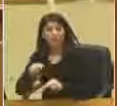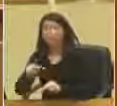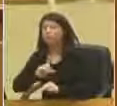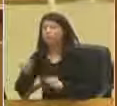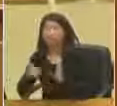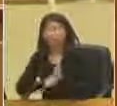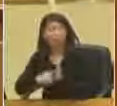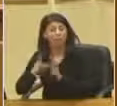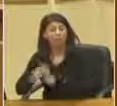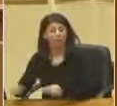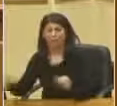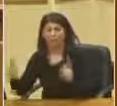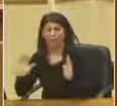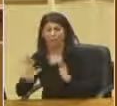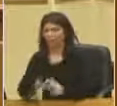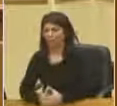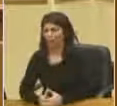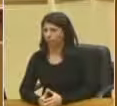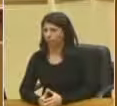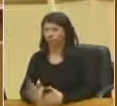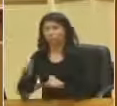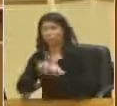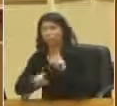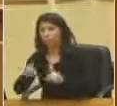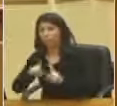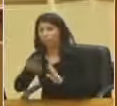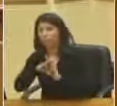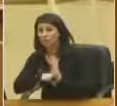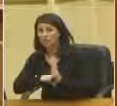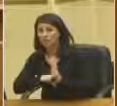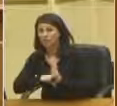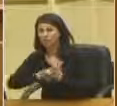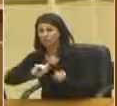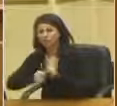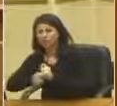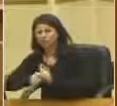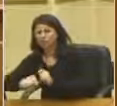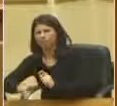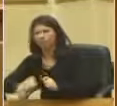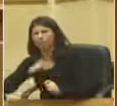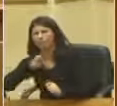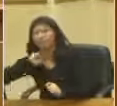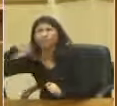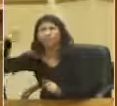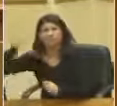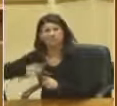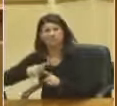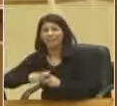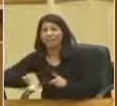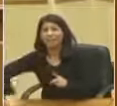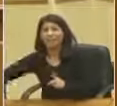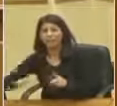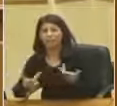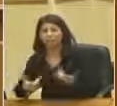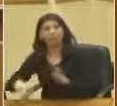πρέπει να πάει χαμένη. Ποιο σύστημα πτώχευσε την Ελλάδα? Ποιο σύστημα πτώχευσε την